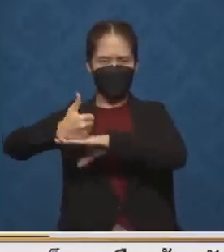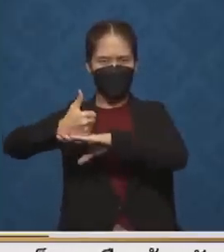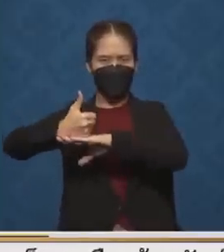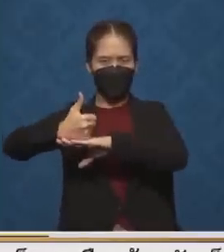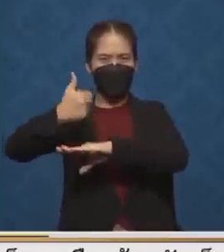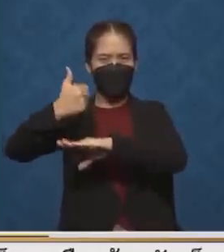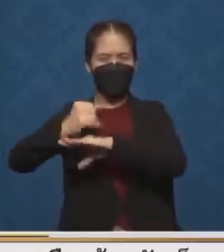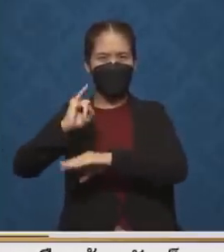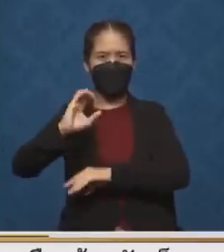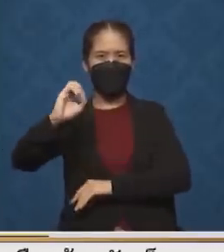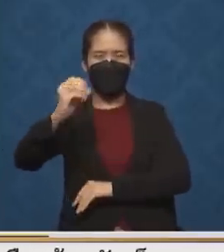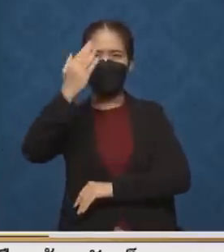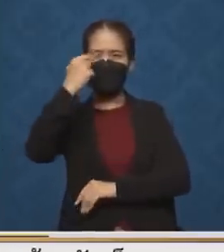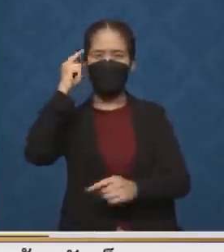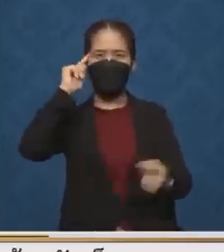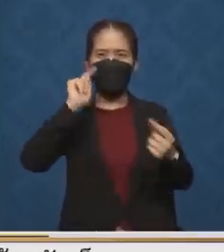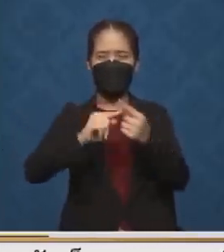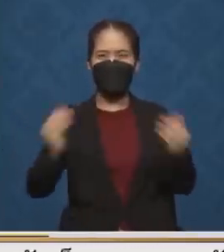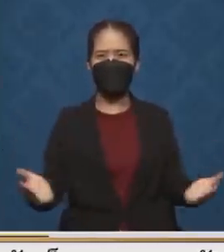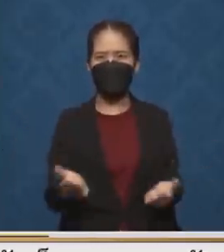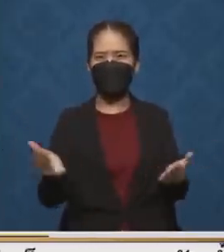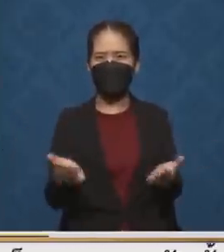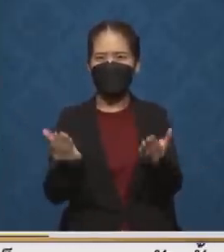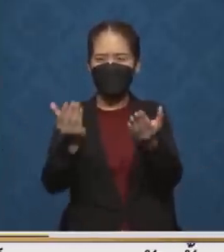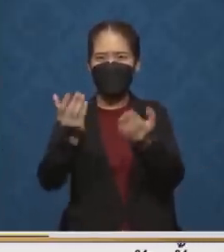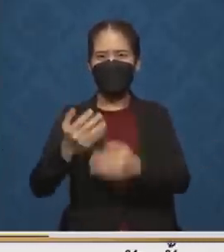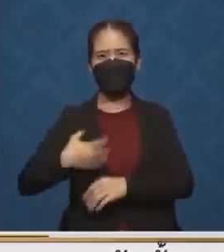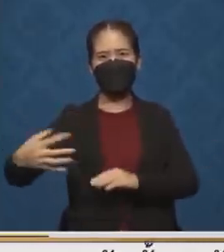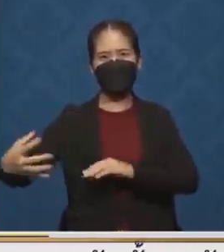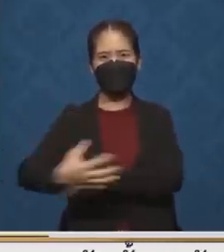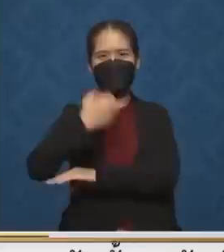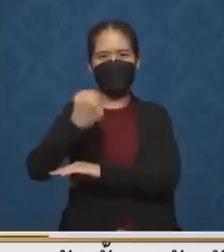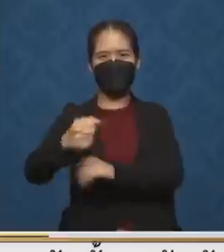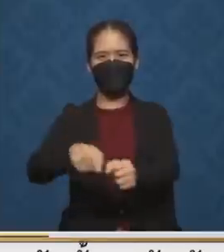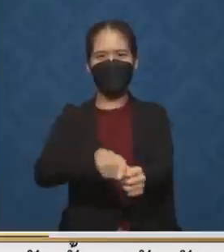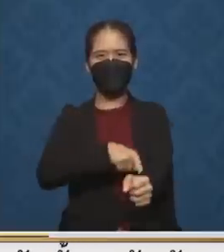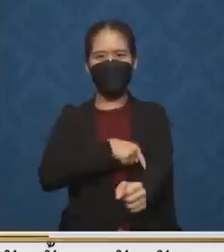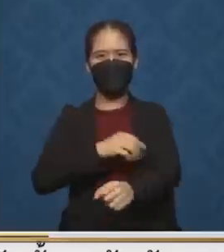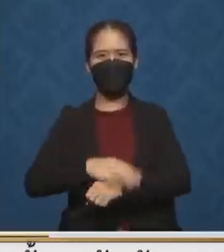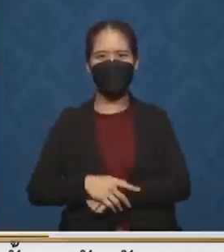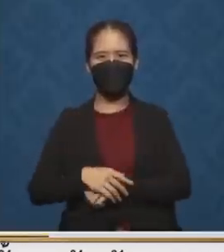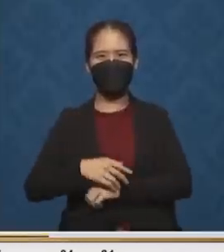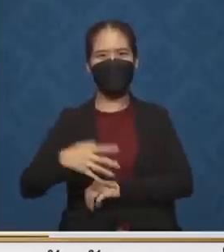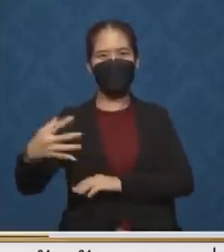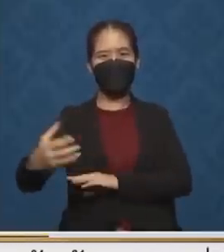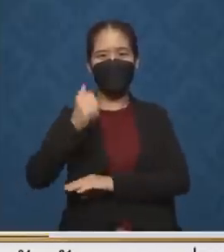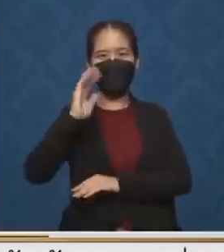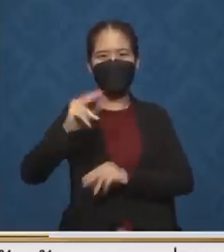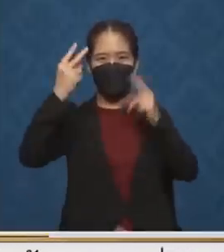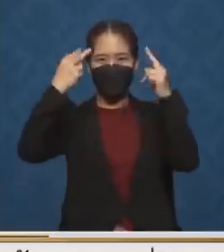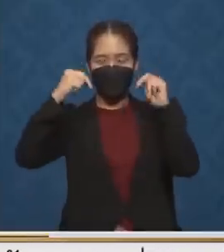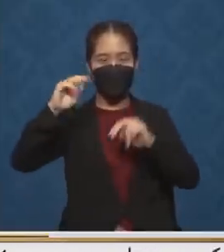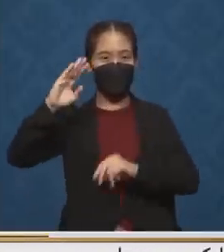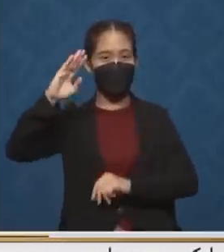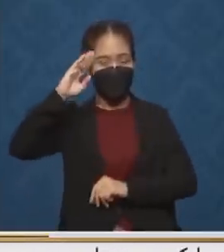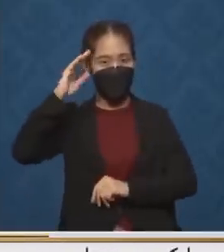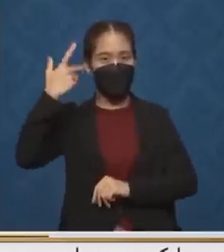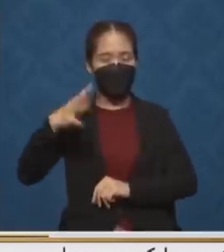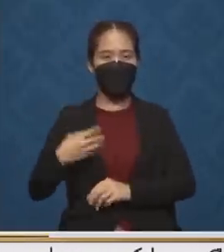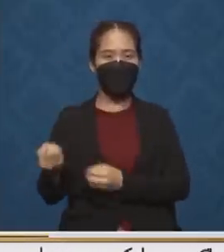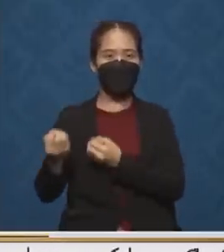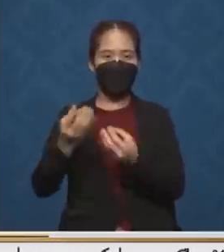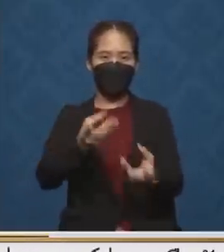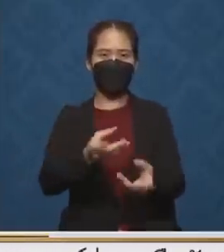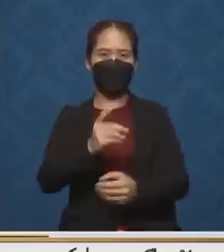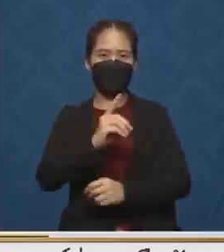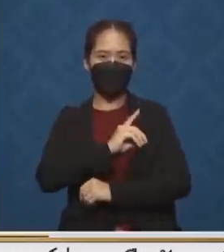O.ขึ้นมาเพปกป้องสlungsเกินเพื่อการครองอำนาดใหยามนดของผู้เอกประยุตจัธชาและกำลงท่พรกิจต่อให้ก